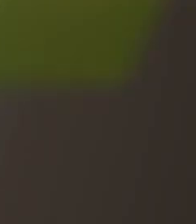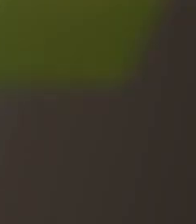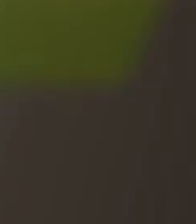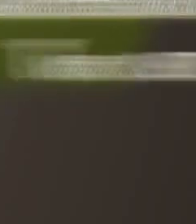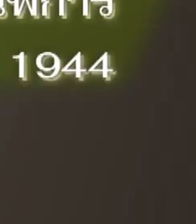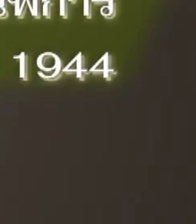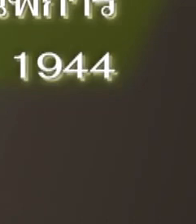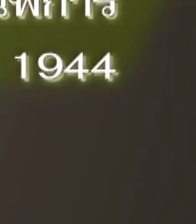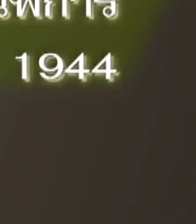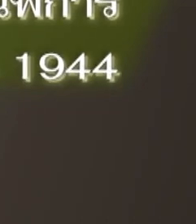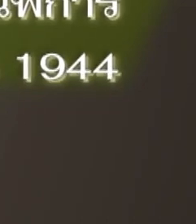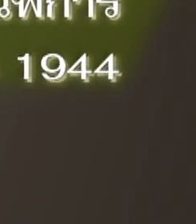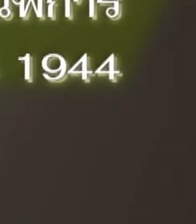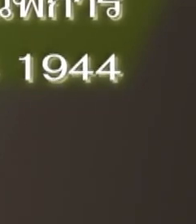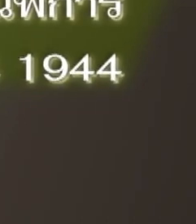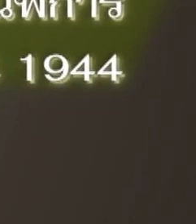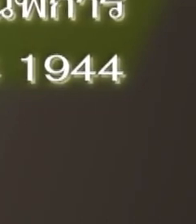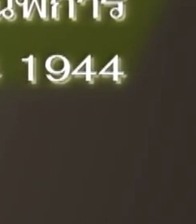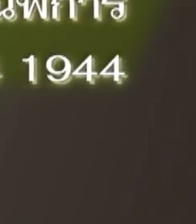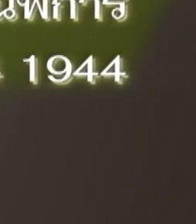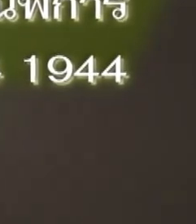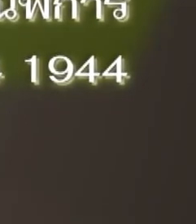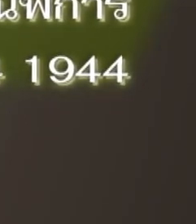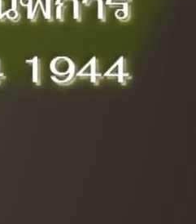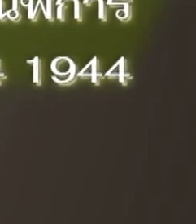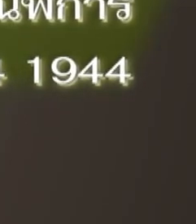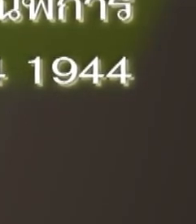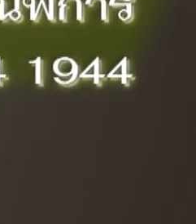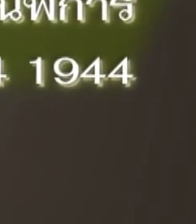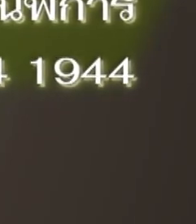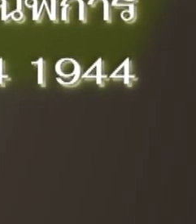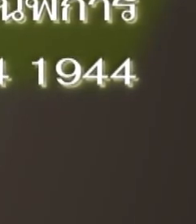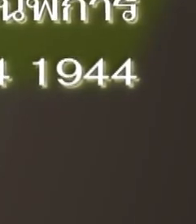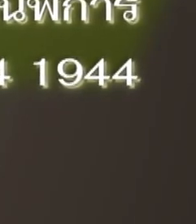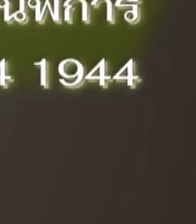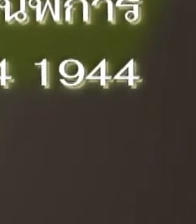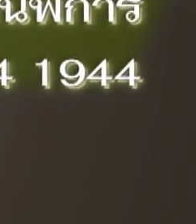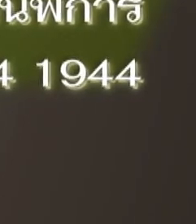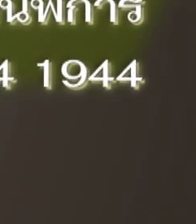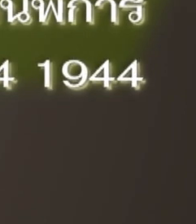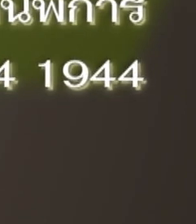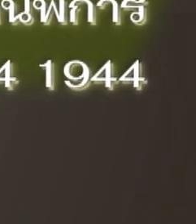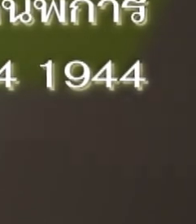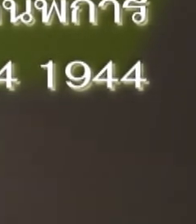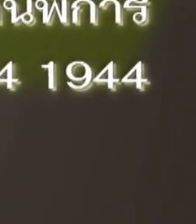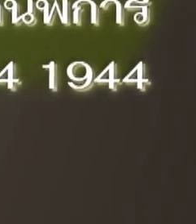สนับสนุนคนพิการให้พึ่งตนเองเลือกใช้ปุ๋ยธรรมชาติคุณภาพดีปุ๋ยมูลไส้เดือนฟาร์มดี